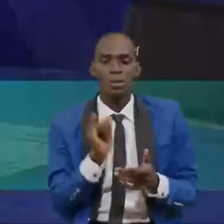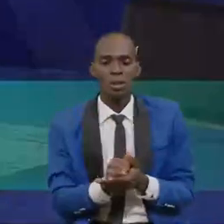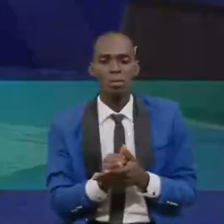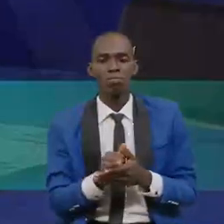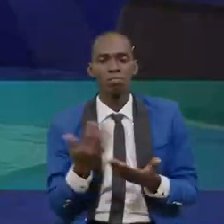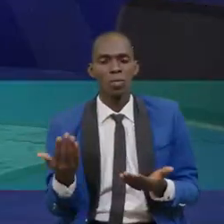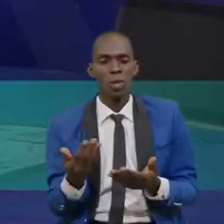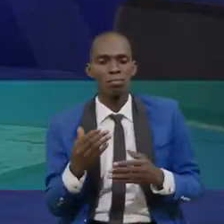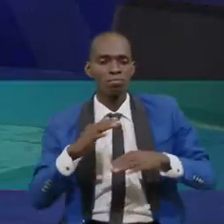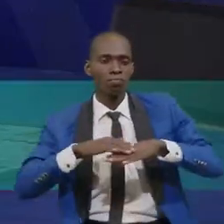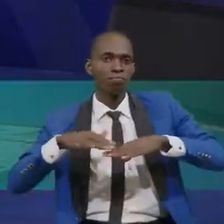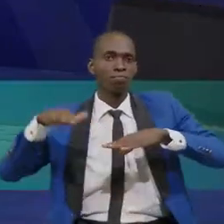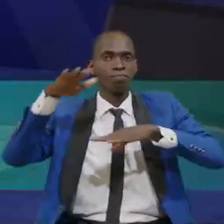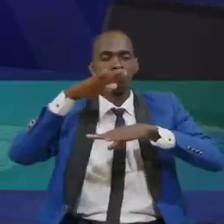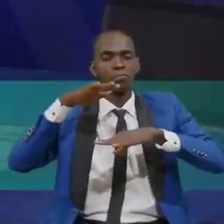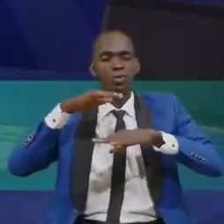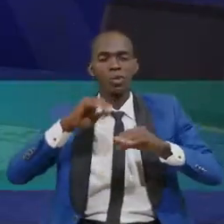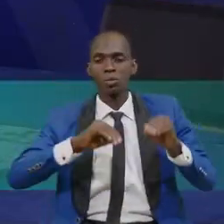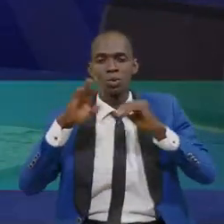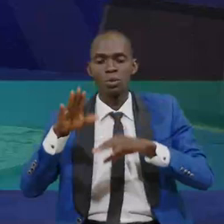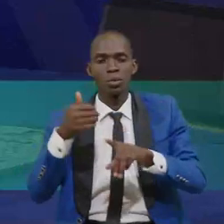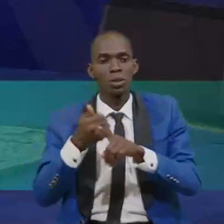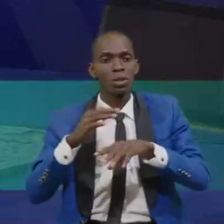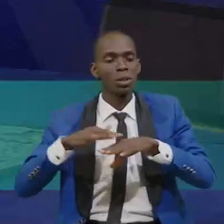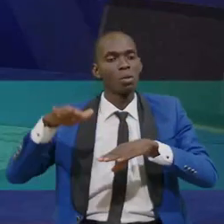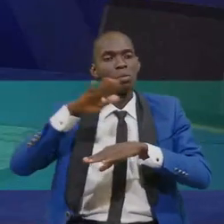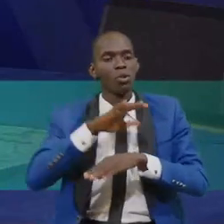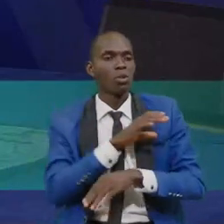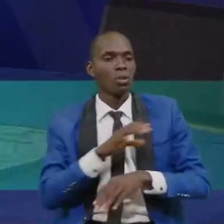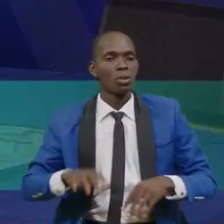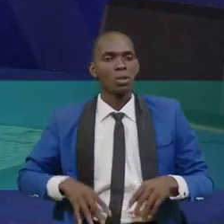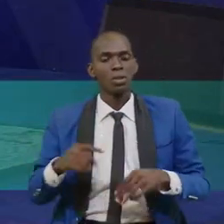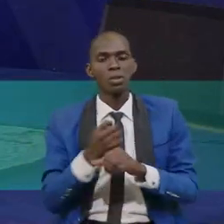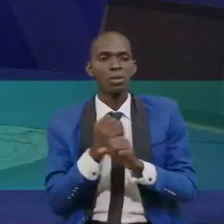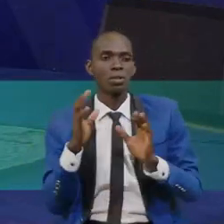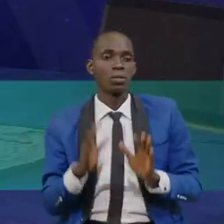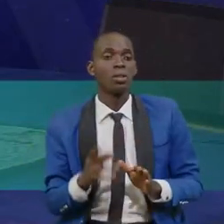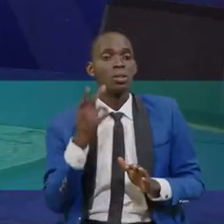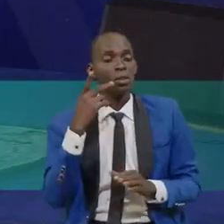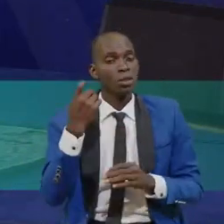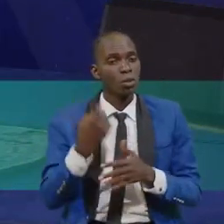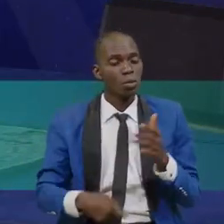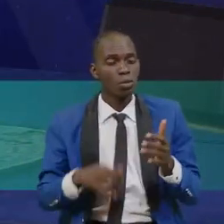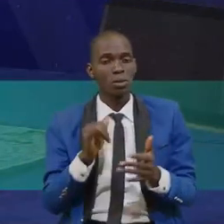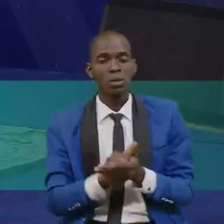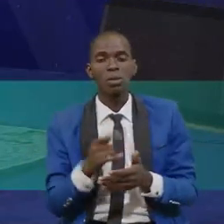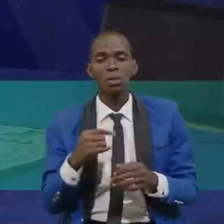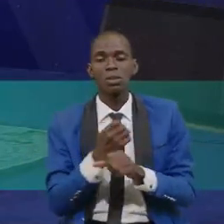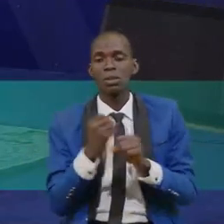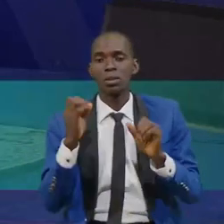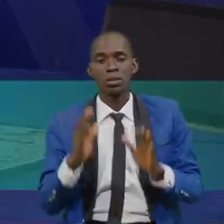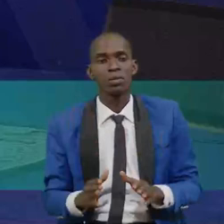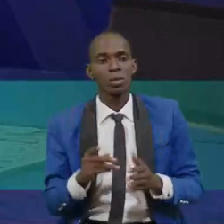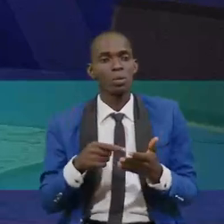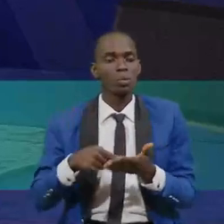s'élève au-dessus de Christ, le Sauveur, regardez le prix que le Sauveur a payé. Regardez tout ce qu'il